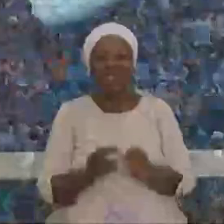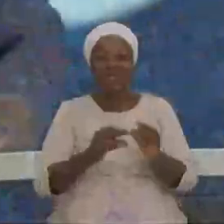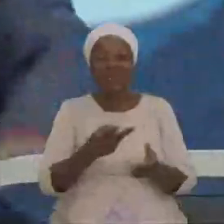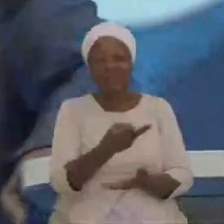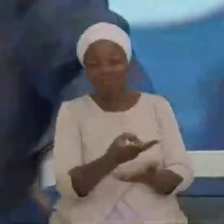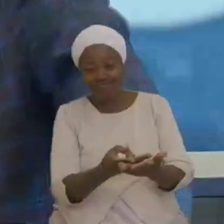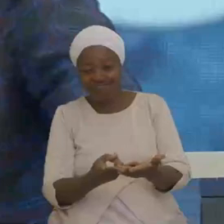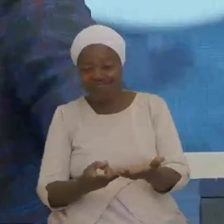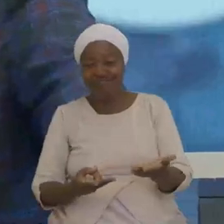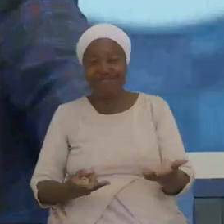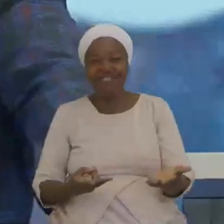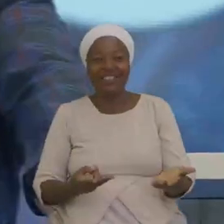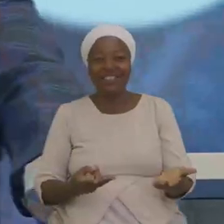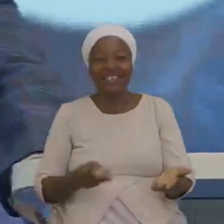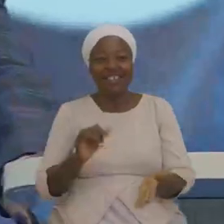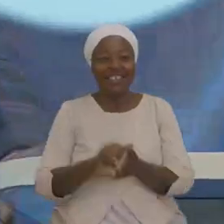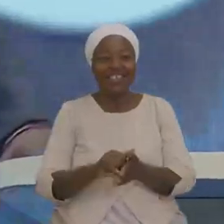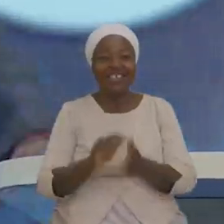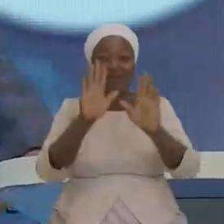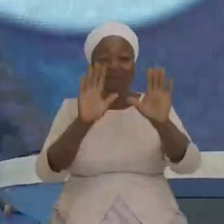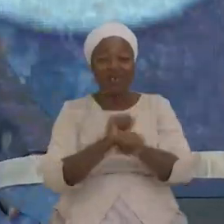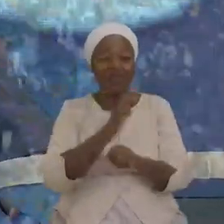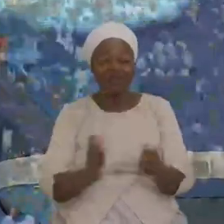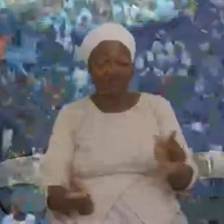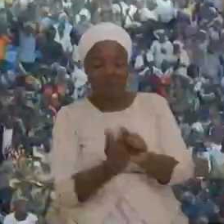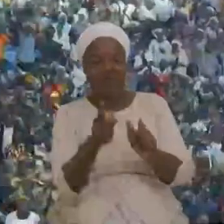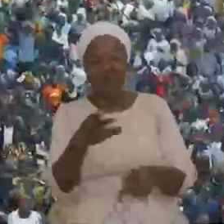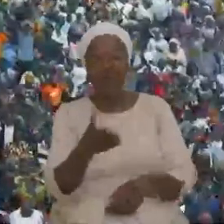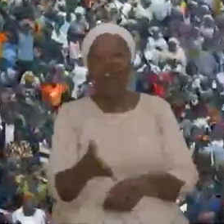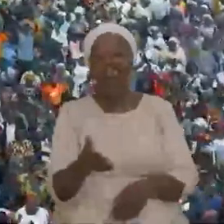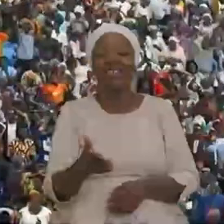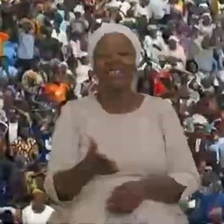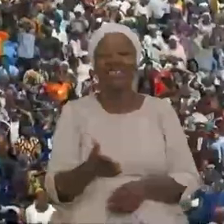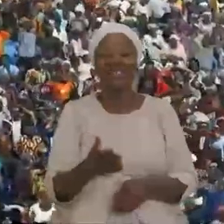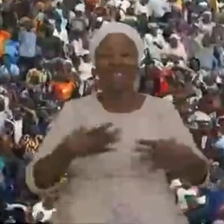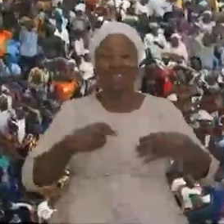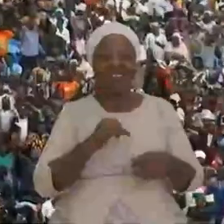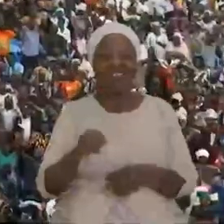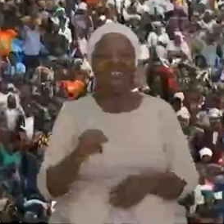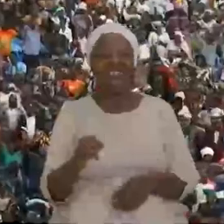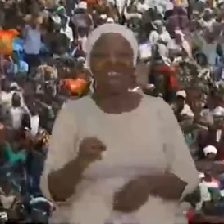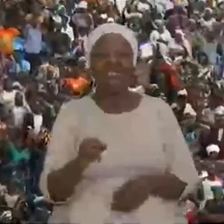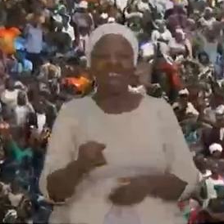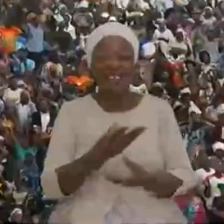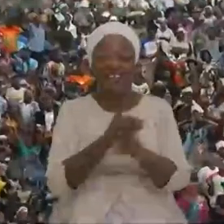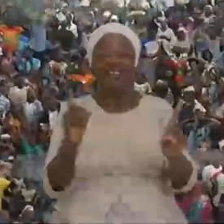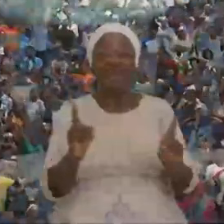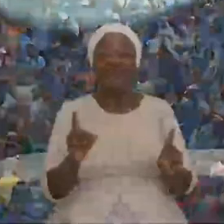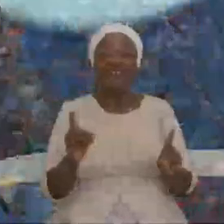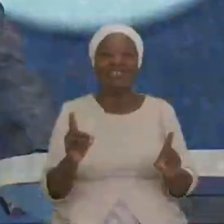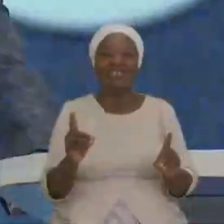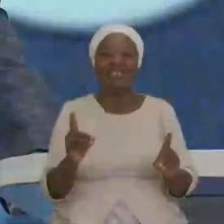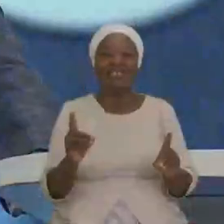Si tu as couché, ce miracle va te rencontrer là-bas. La guérison, la